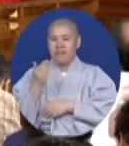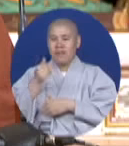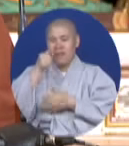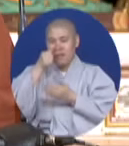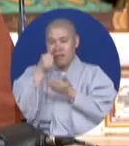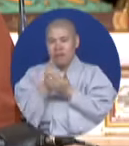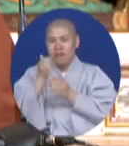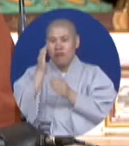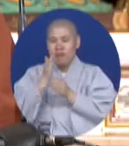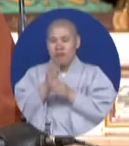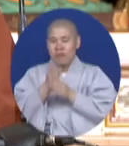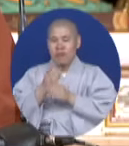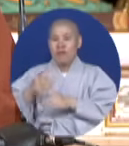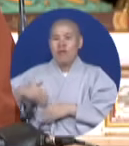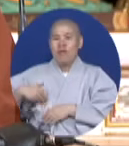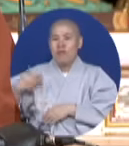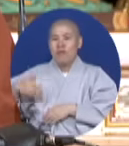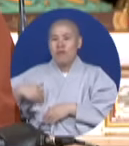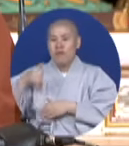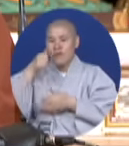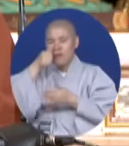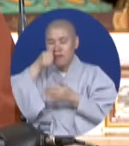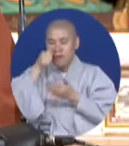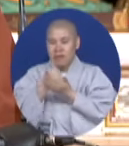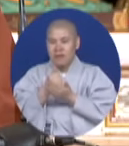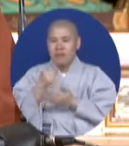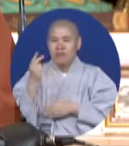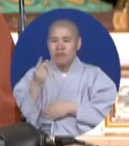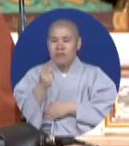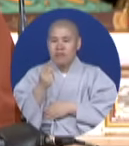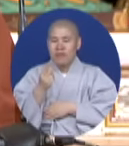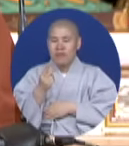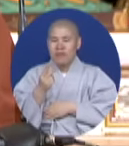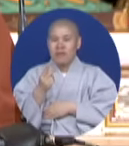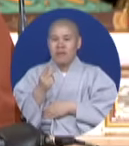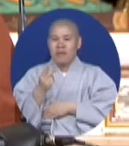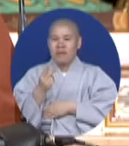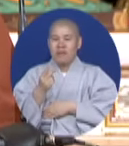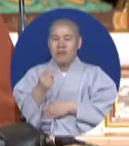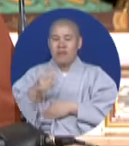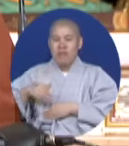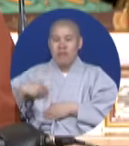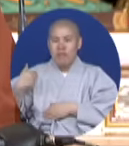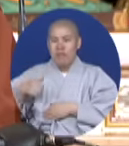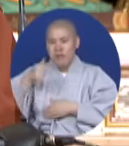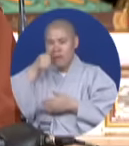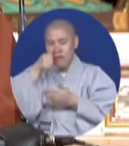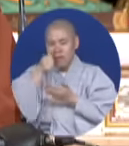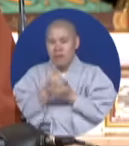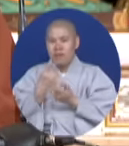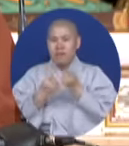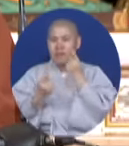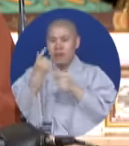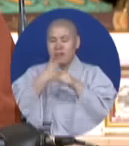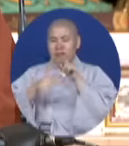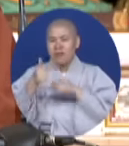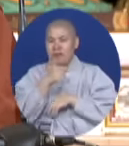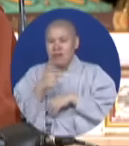모르는 죄 그 모르는 죄보다 더 큰 죄가 없습니다.